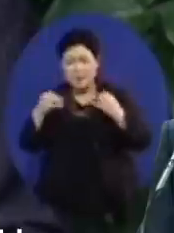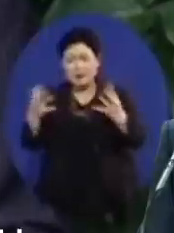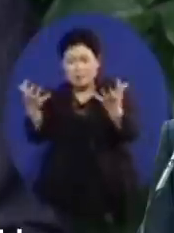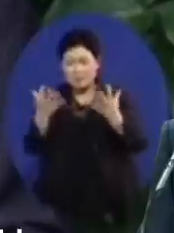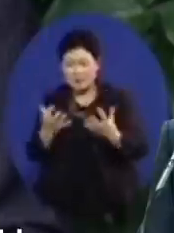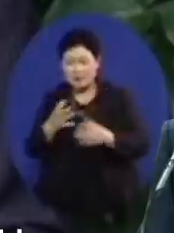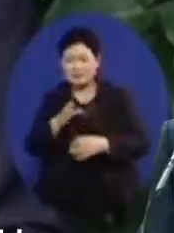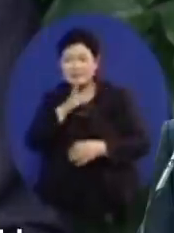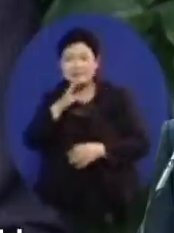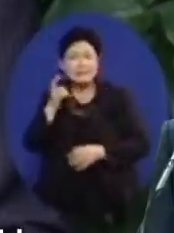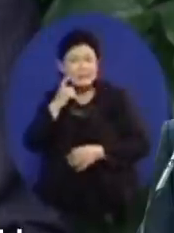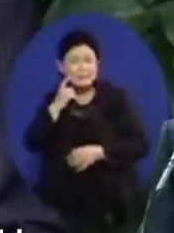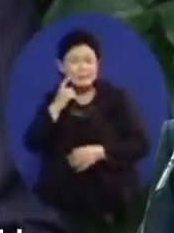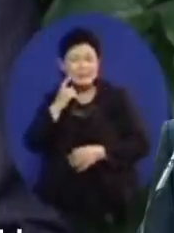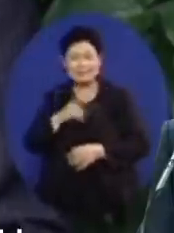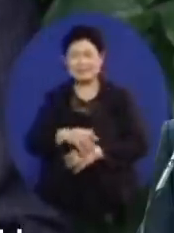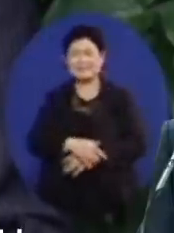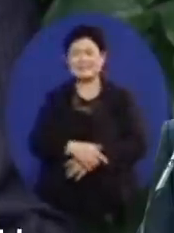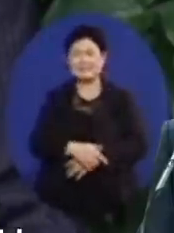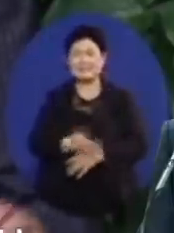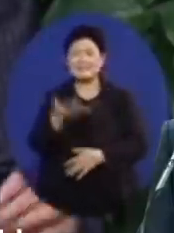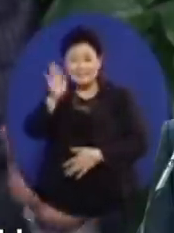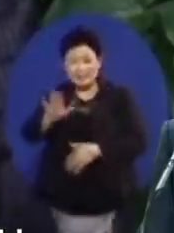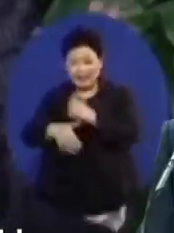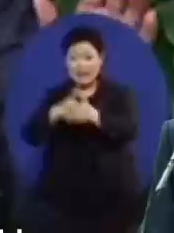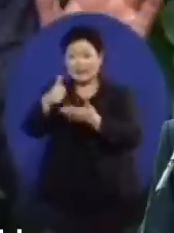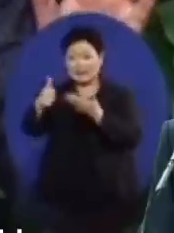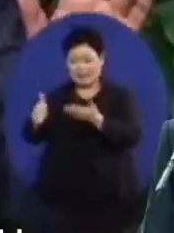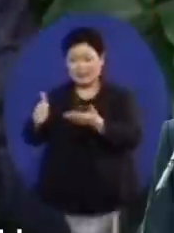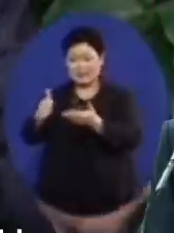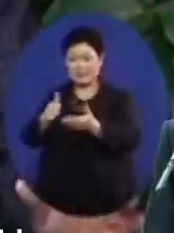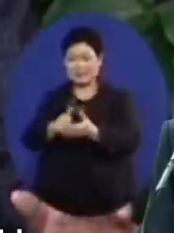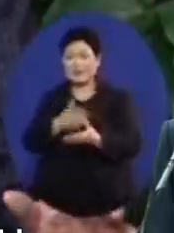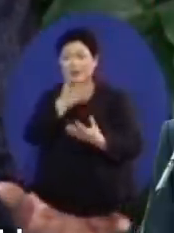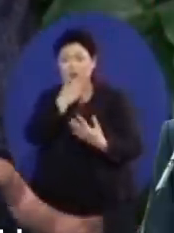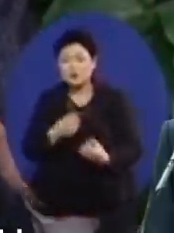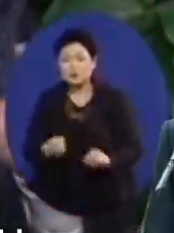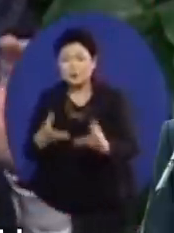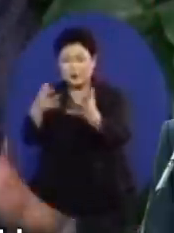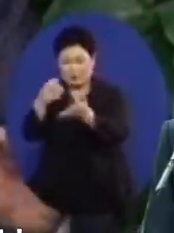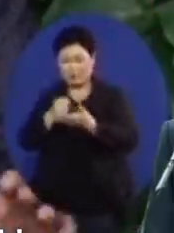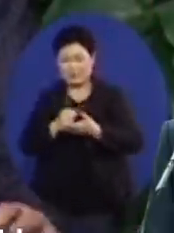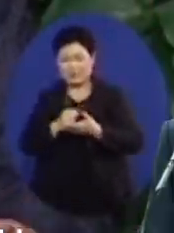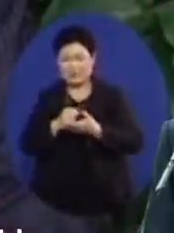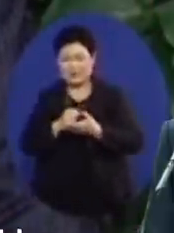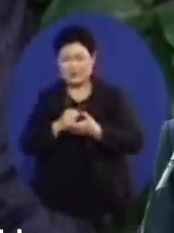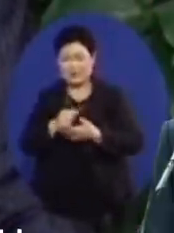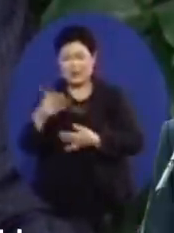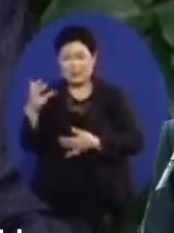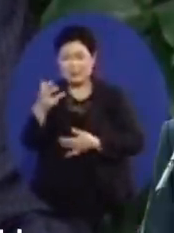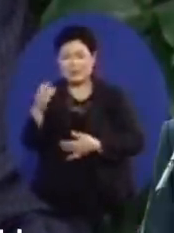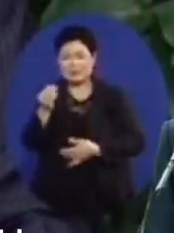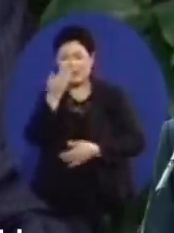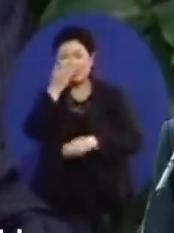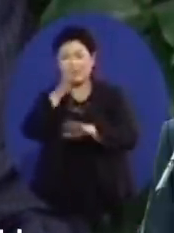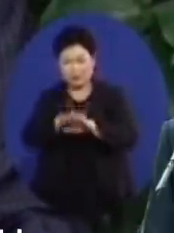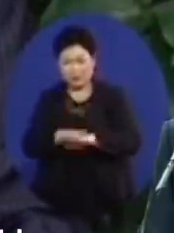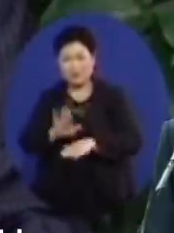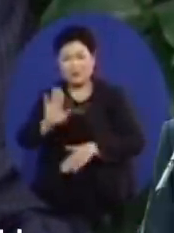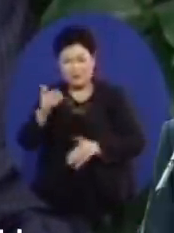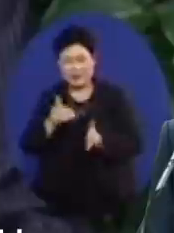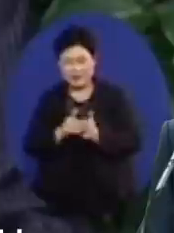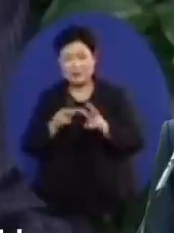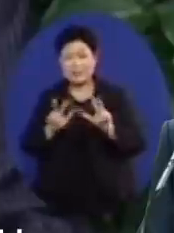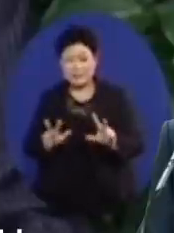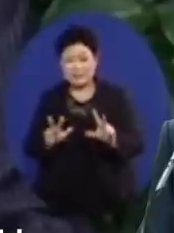진짜냐 가짜냐. 그런데 하나님이 축복해 주셔서 80만 성도가 되게 하시고